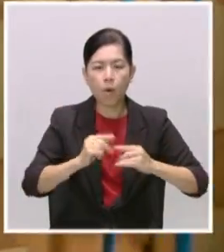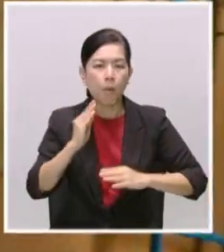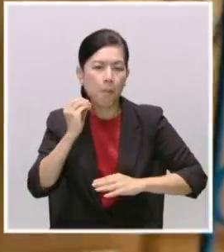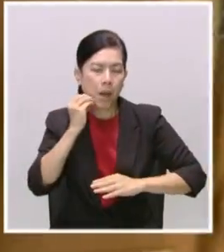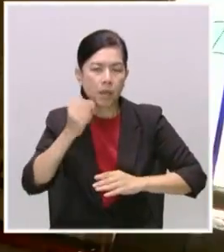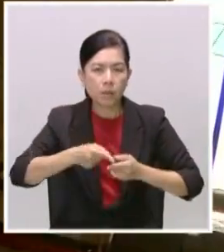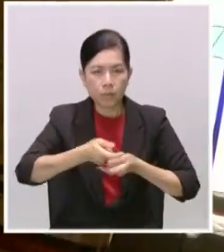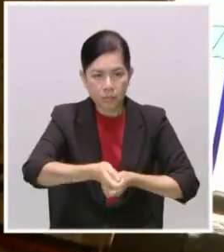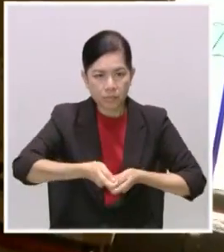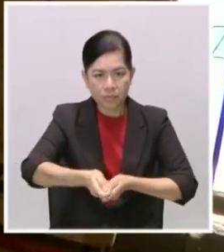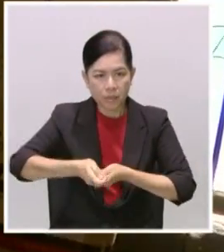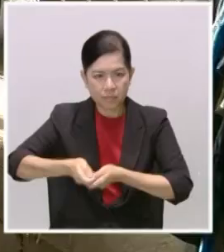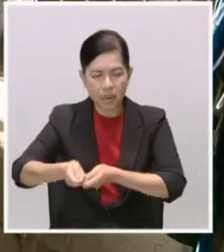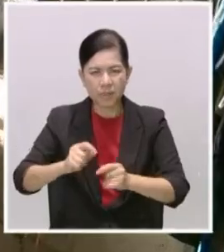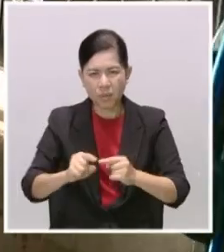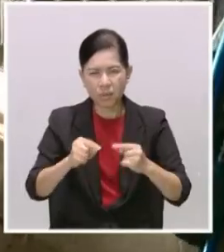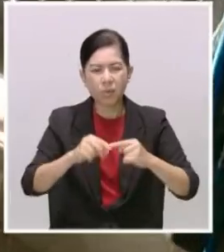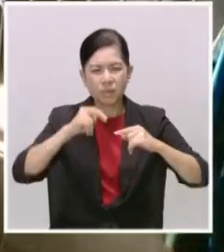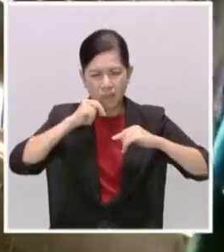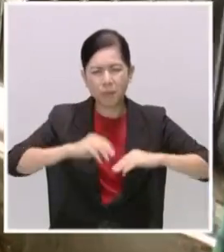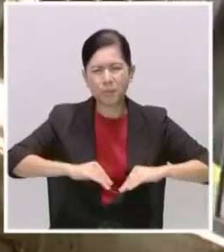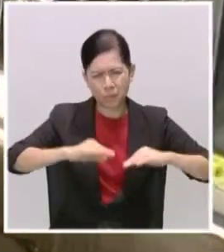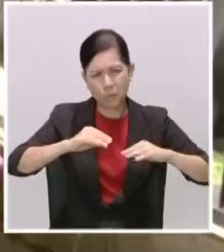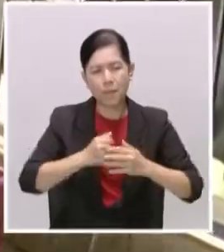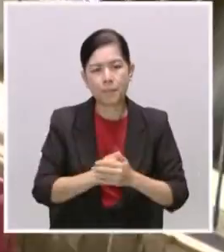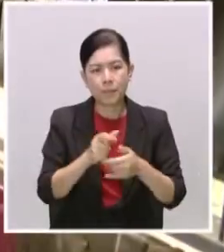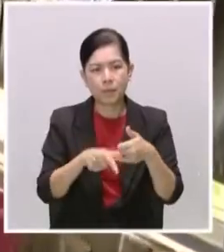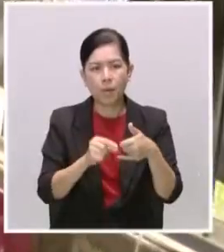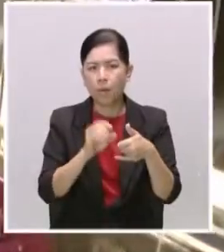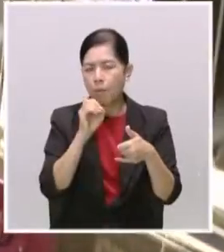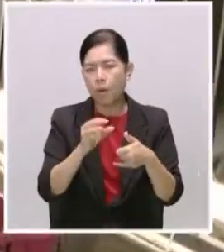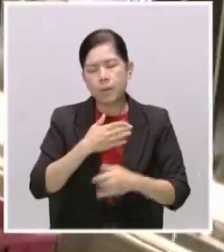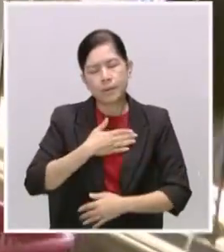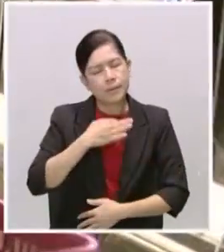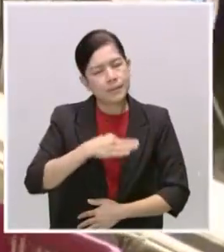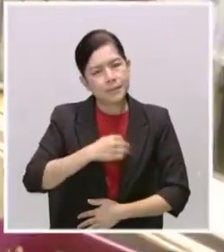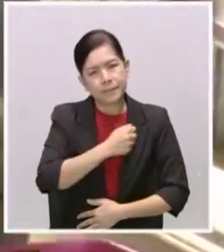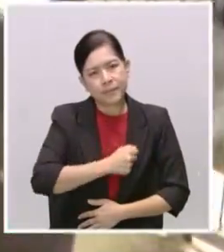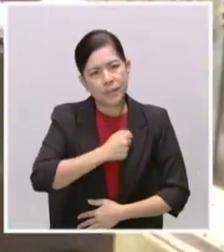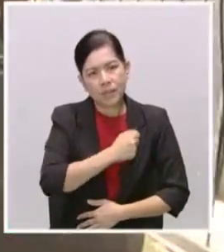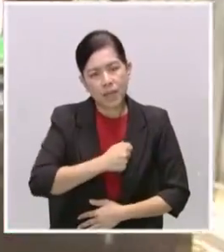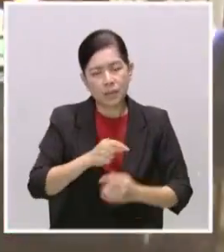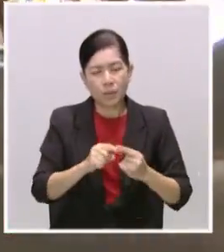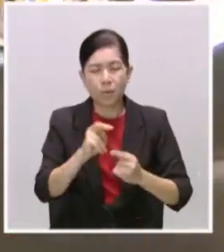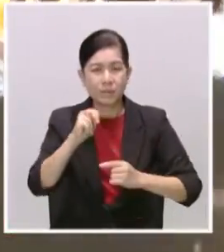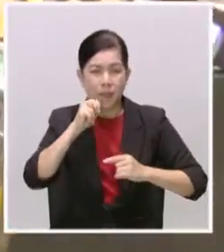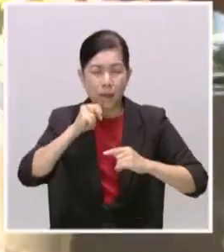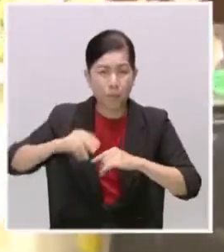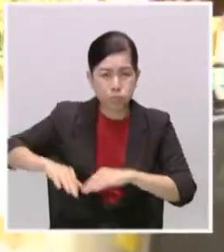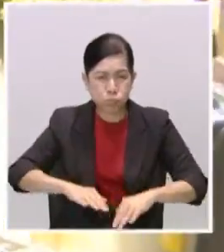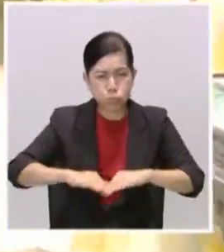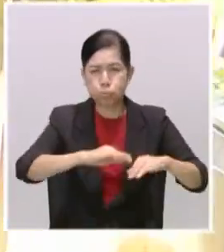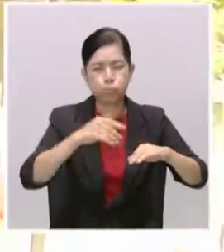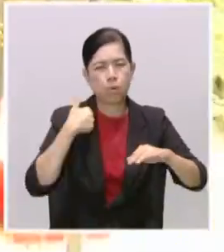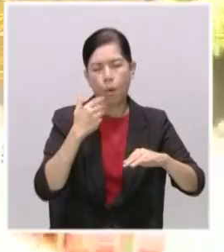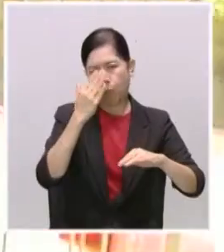งเข้าท่วมอยู่ภายในบ้านซึ่งเจ้าของเปิดเผยทั้งน้ำตาว่าน้ำท่วมในครั้งนี้มาอย่างรวดเร็วทำให้ไม่สามารถเตรียมตัวได้ทันส่งผลให้